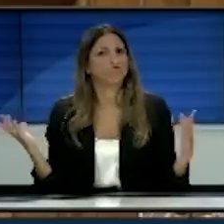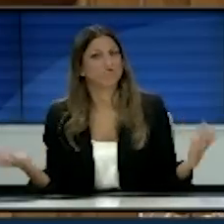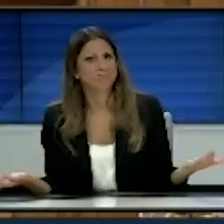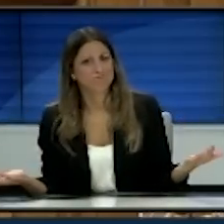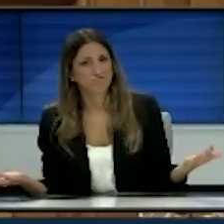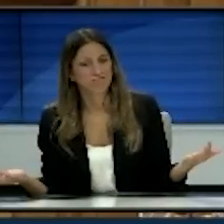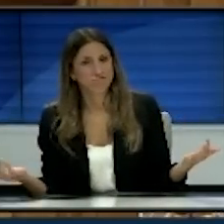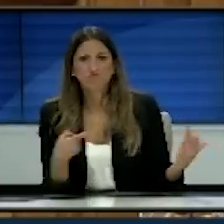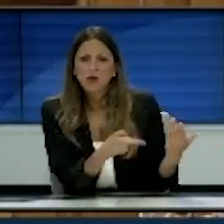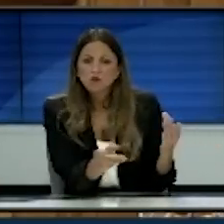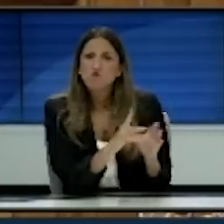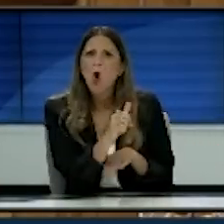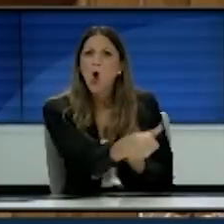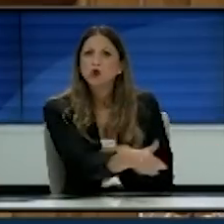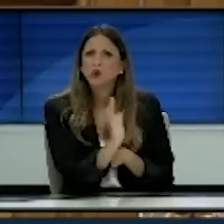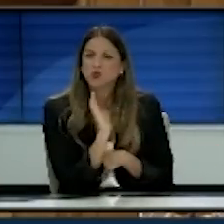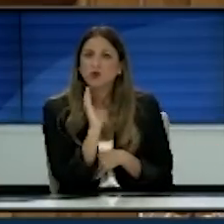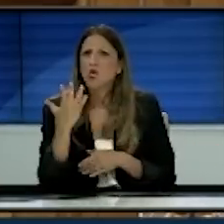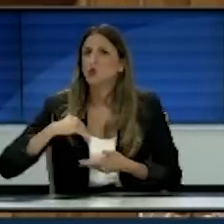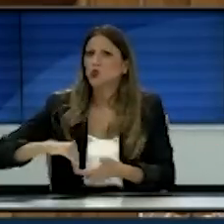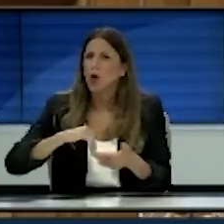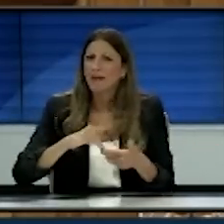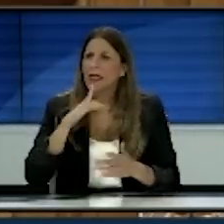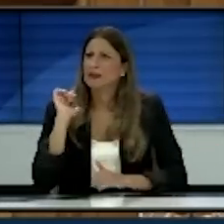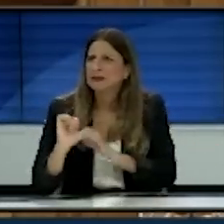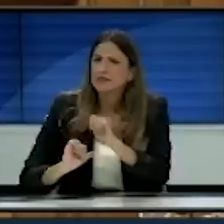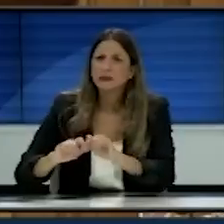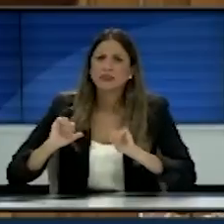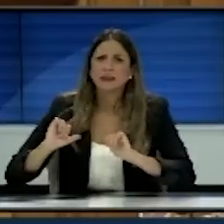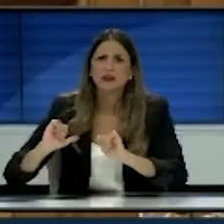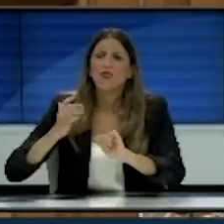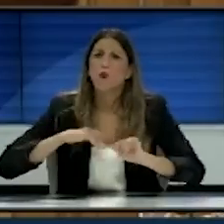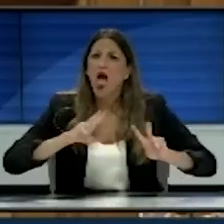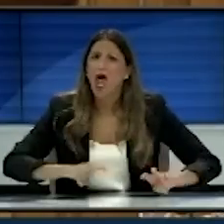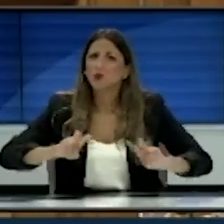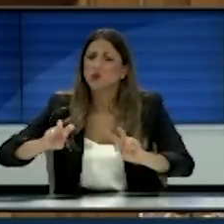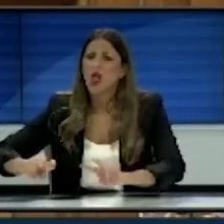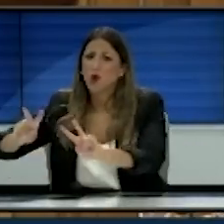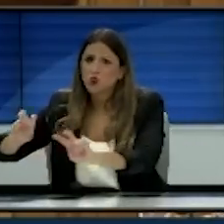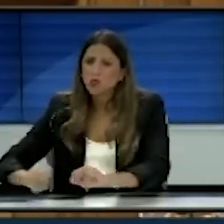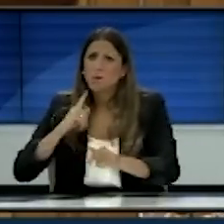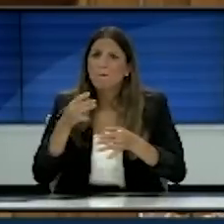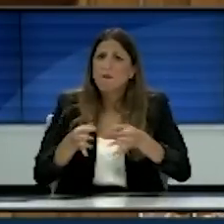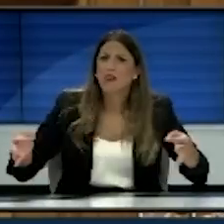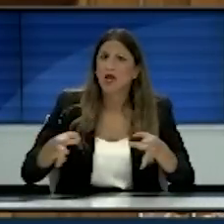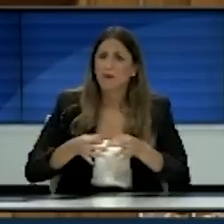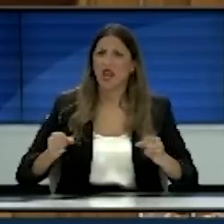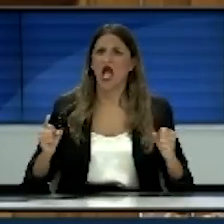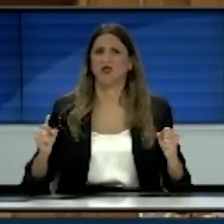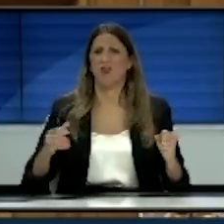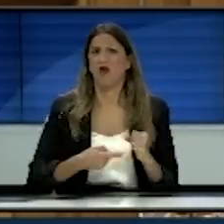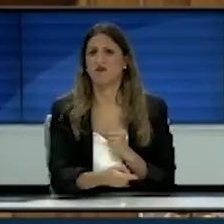βεβαίως κυρίως που ασκούν οι εργαζόμενοι και τα σωματεία τους για εντατικοποίηση των ελέγχων για μέτρα ασφάλειας και